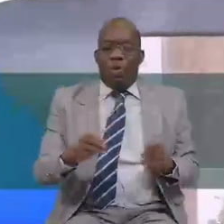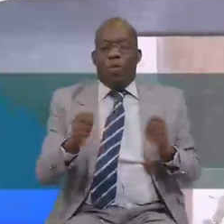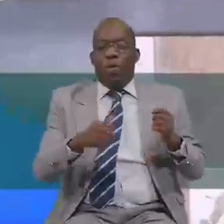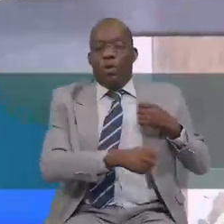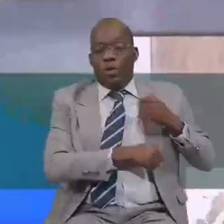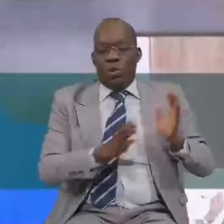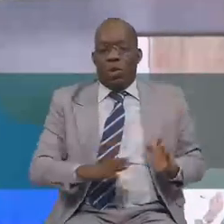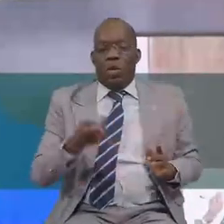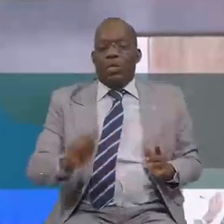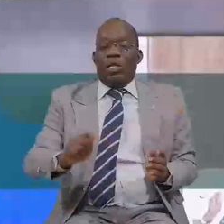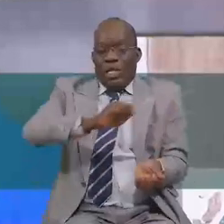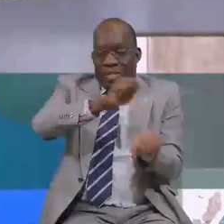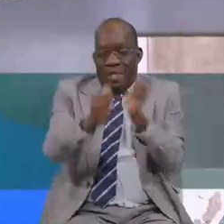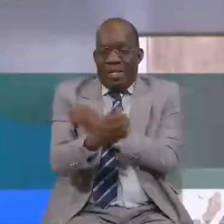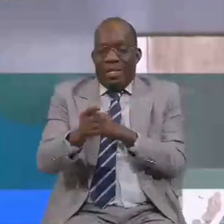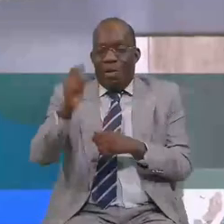domptage,